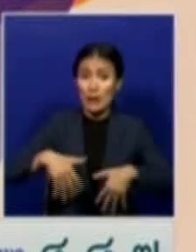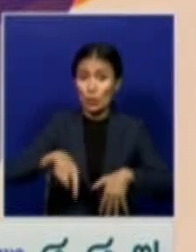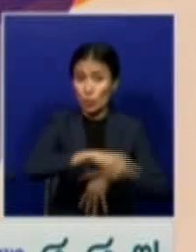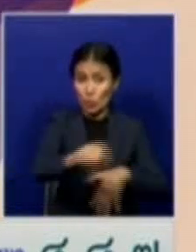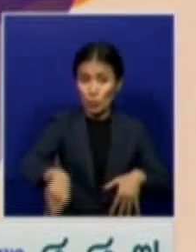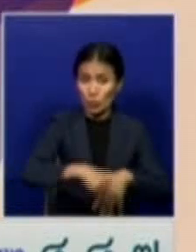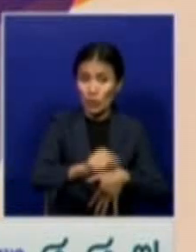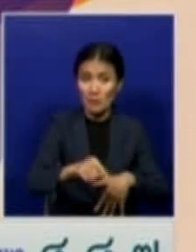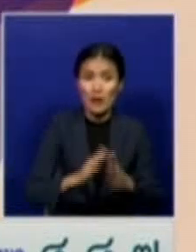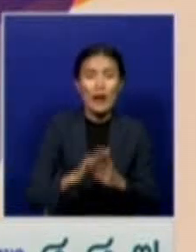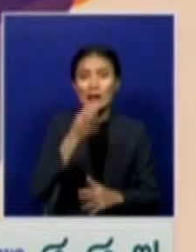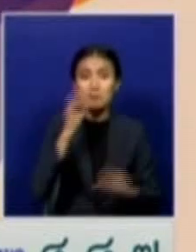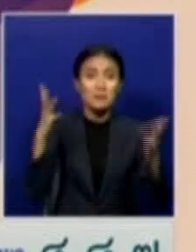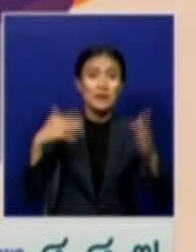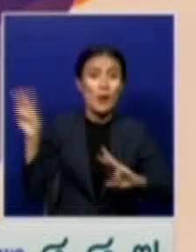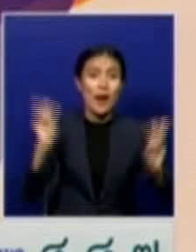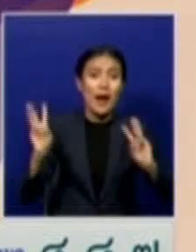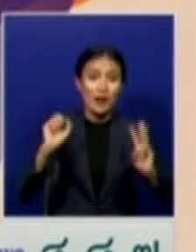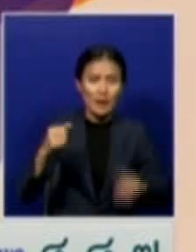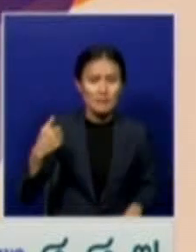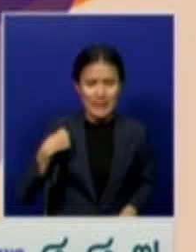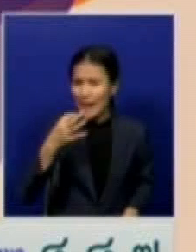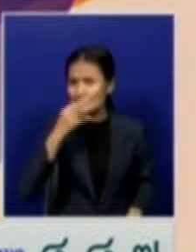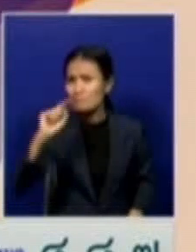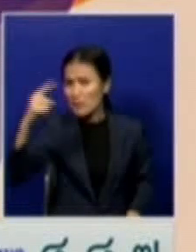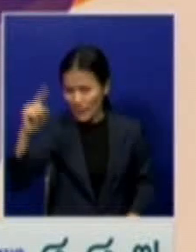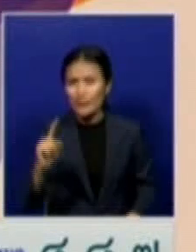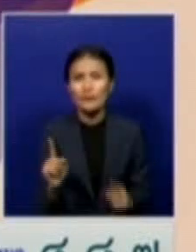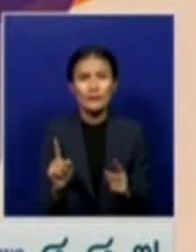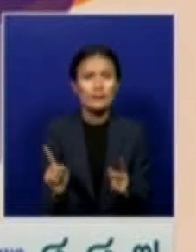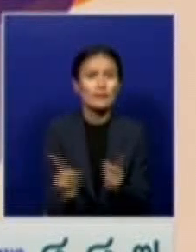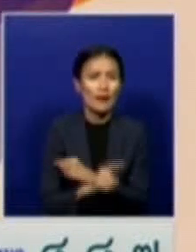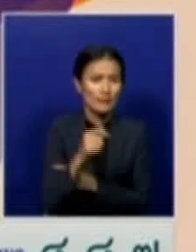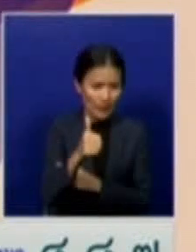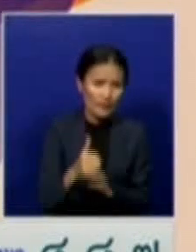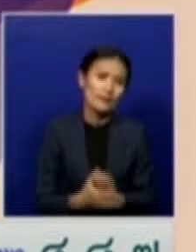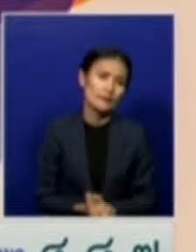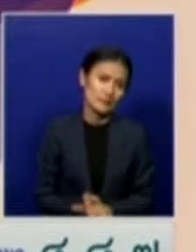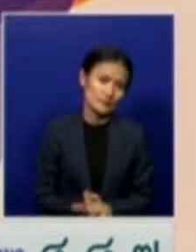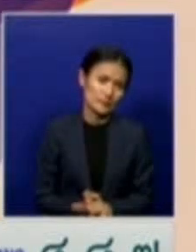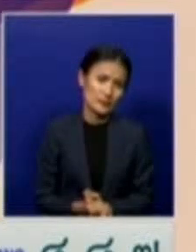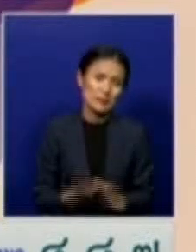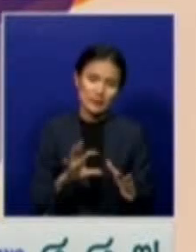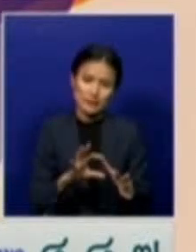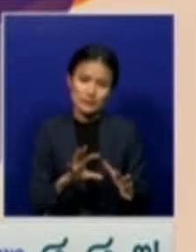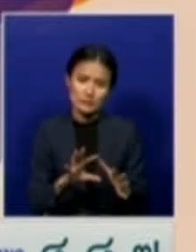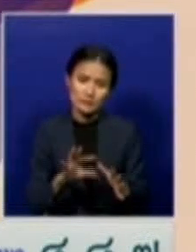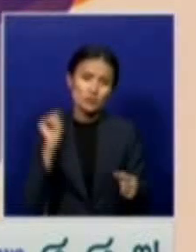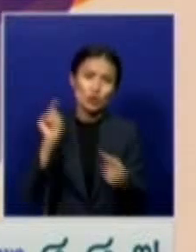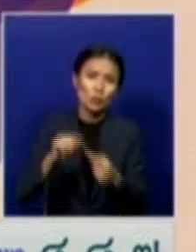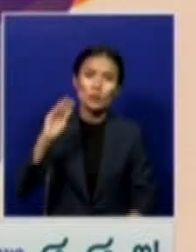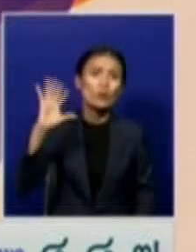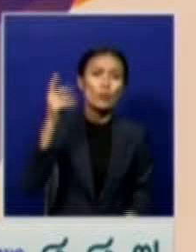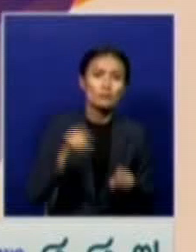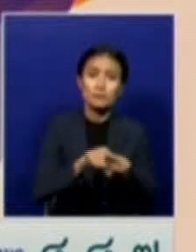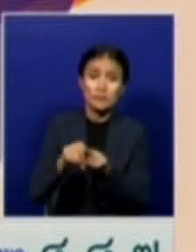บ้าน216ล้านถุง และแจกได้ทุกครัวเรือนในประเทศไทยที่มีอยู่21ล้านครัวเรือนได้ครัวเรือนละ